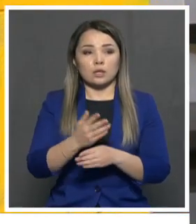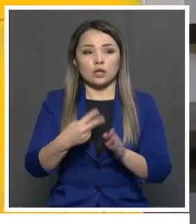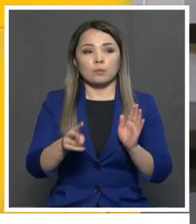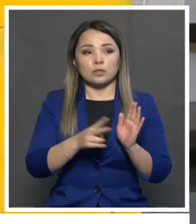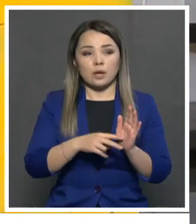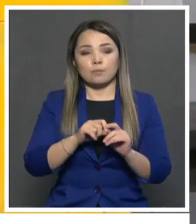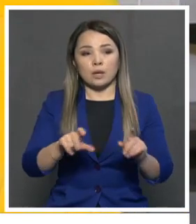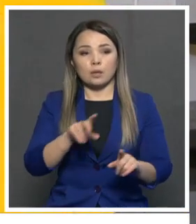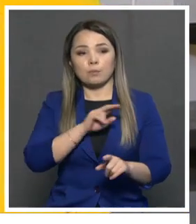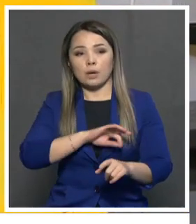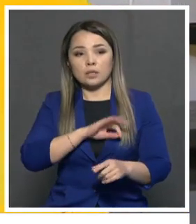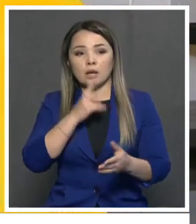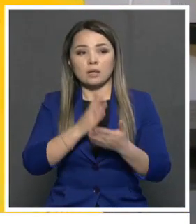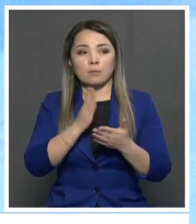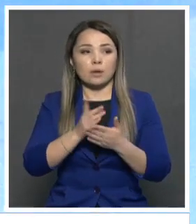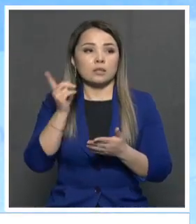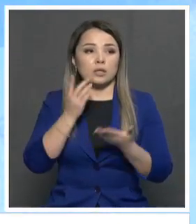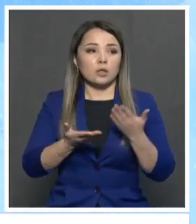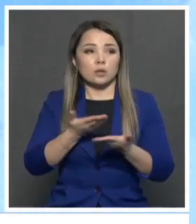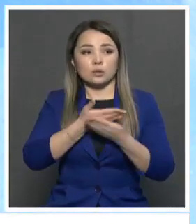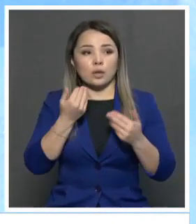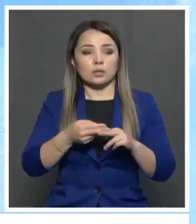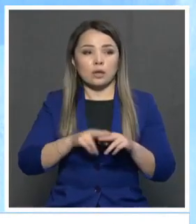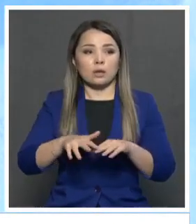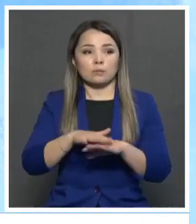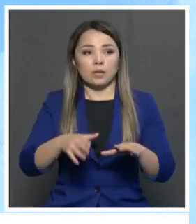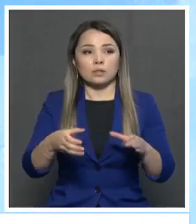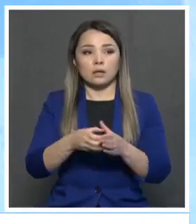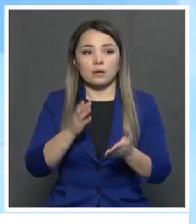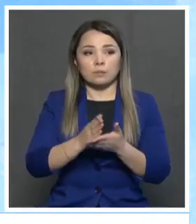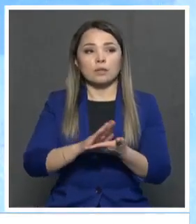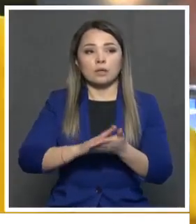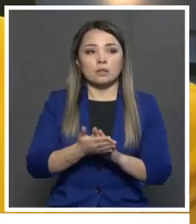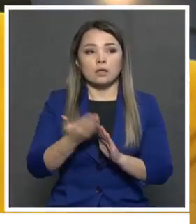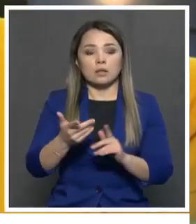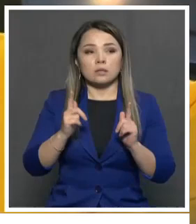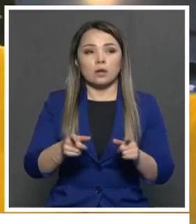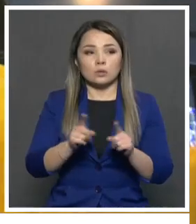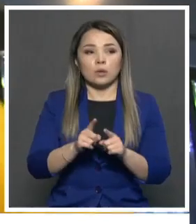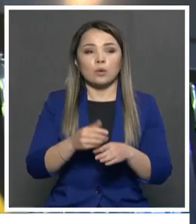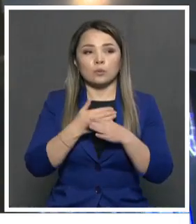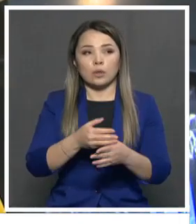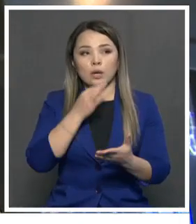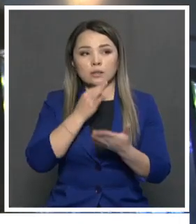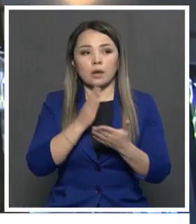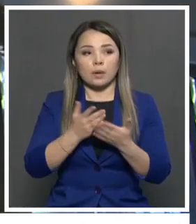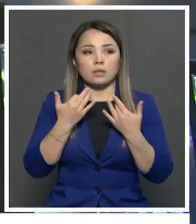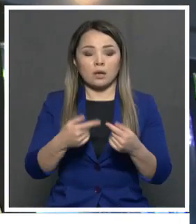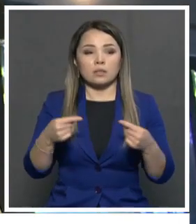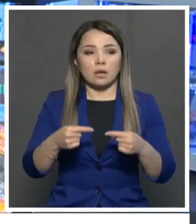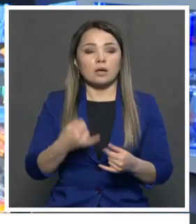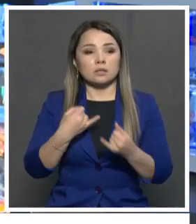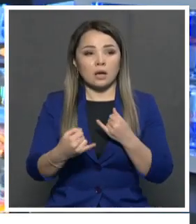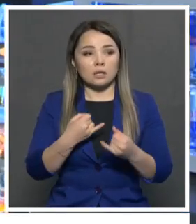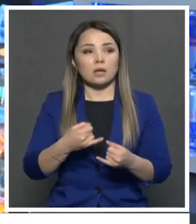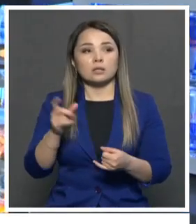мекеме пайдаланып жатыр. Келушіде смартфон болмаған жағдайда мекеме қызметкерлері клиенттің келісімі арқылы ақпараттық жүйенің көмегіне жүгінеді. Талапқа сай сары қызыл